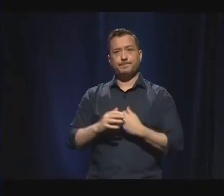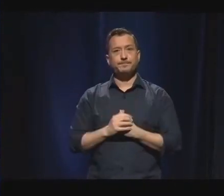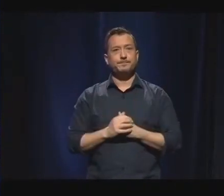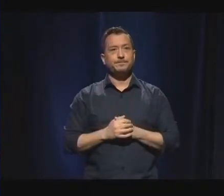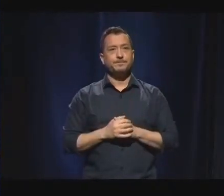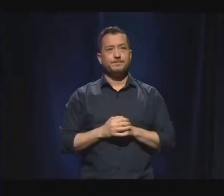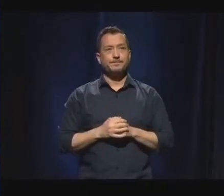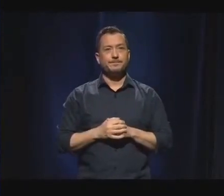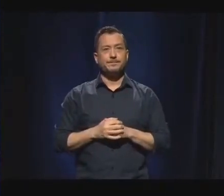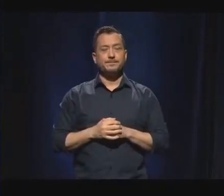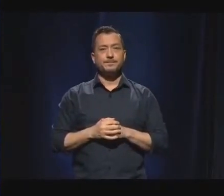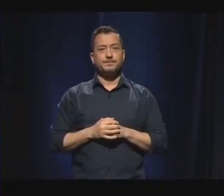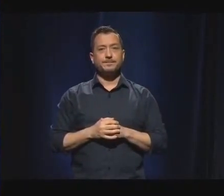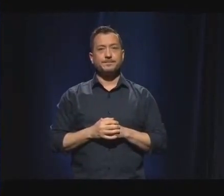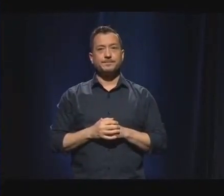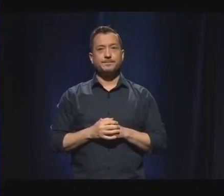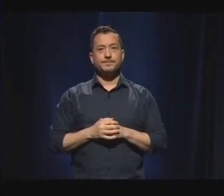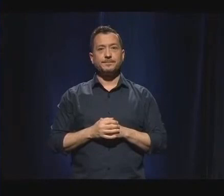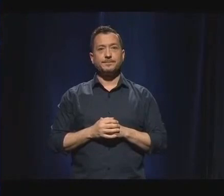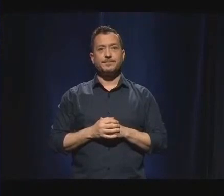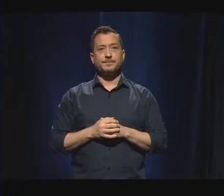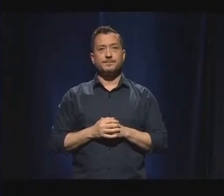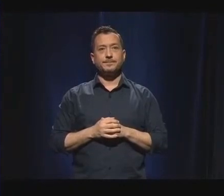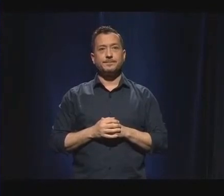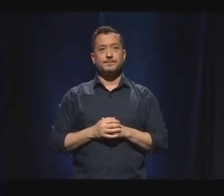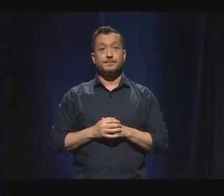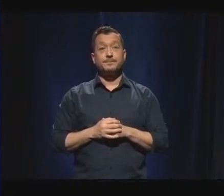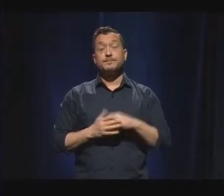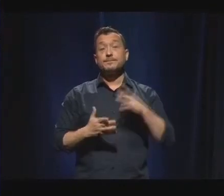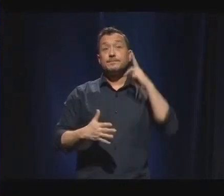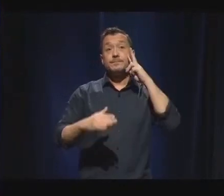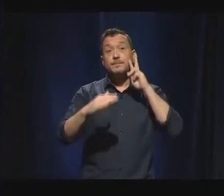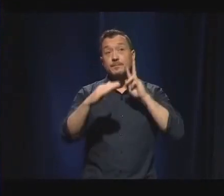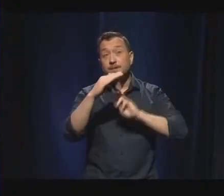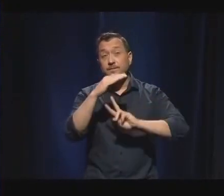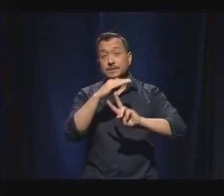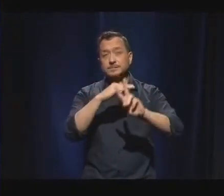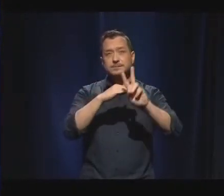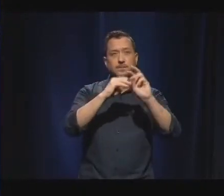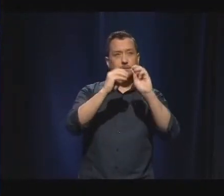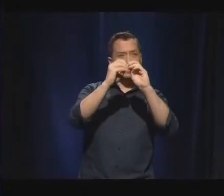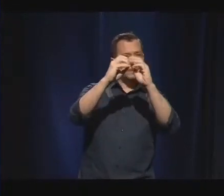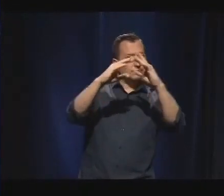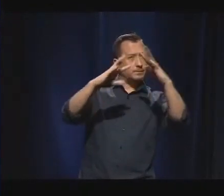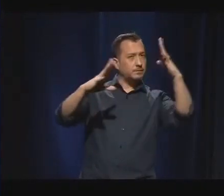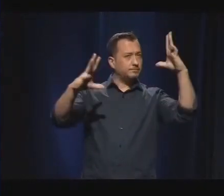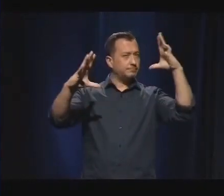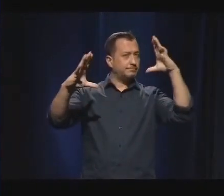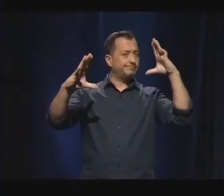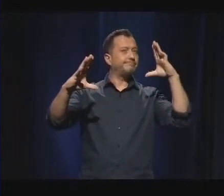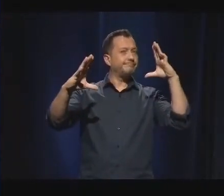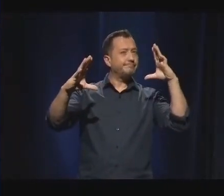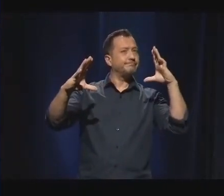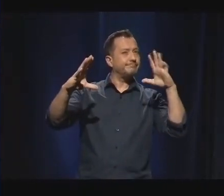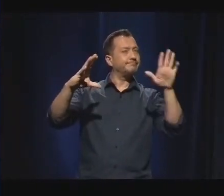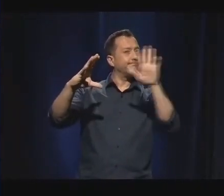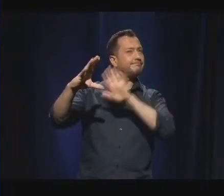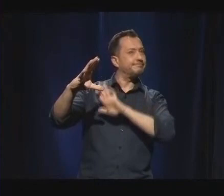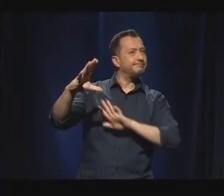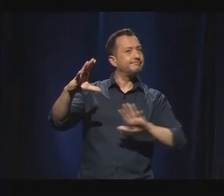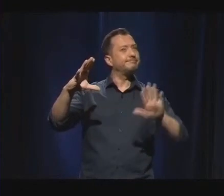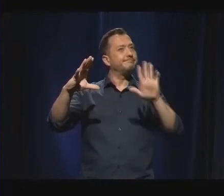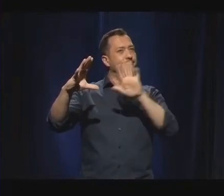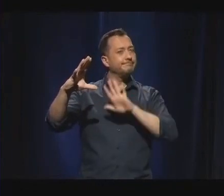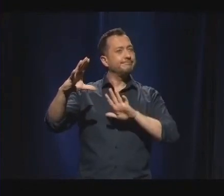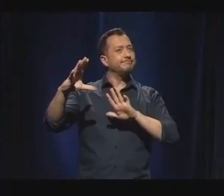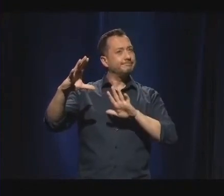il faut voir que les projections qu'on a eues ont des énormes intervalles de confiance. Mais ce que je voudrais vous dire, ce qui va